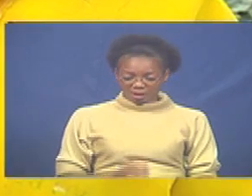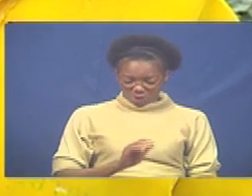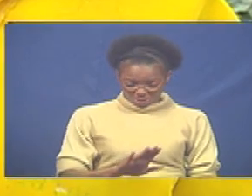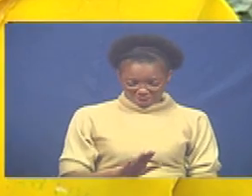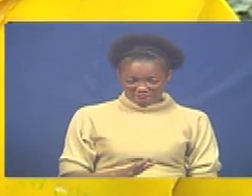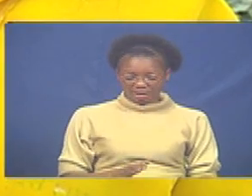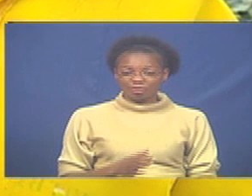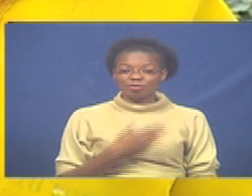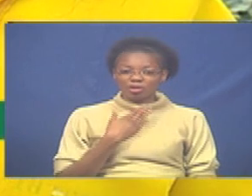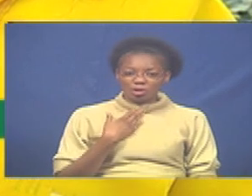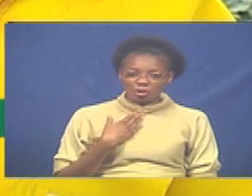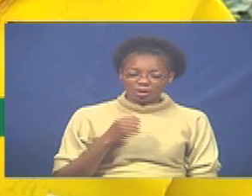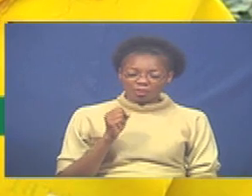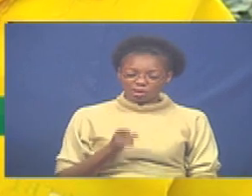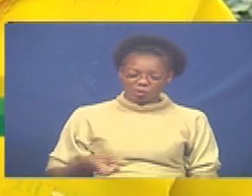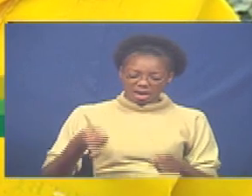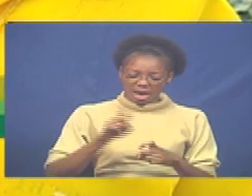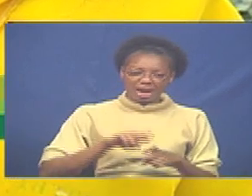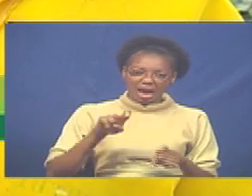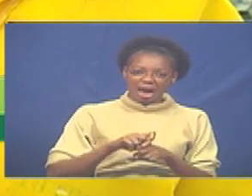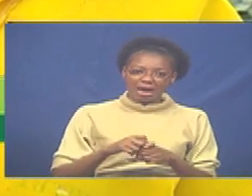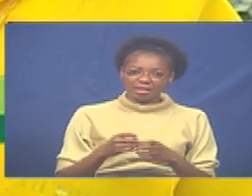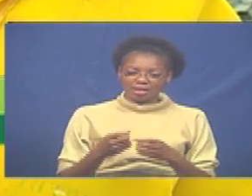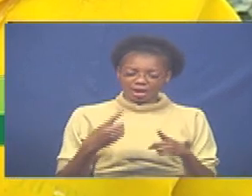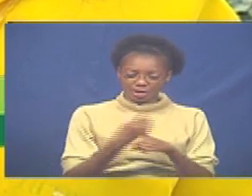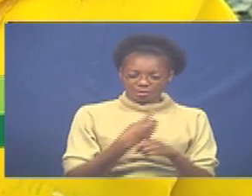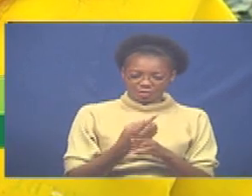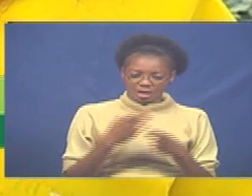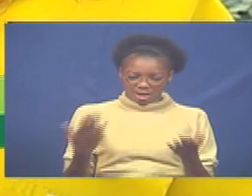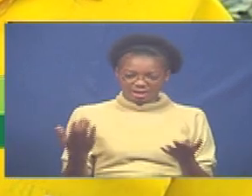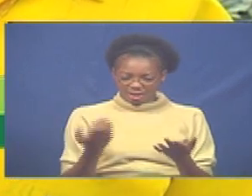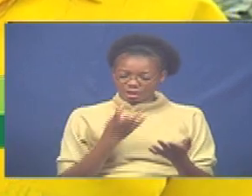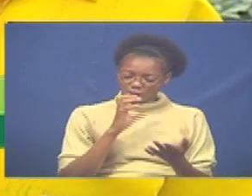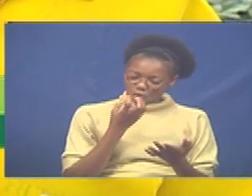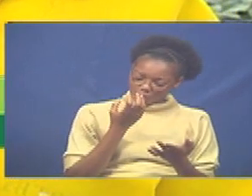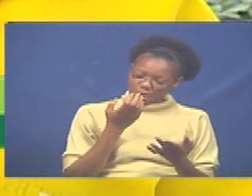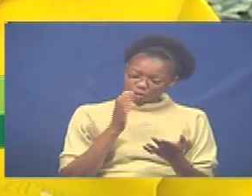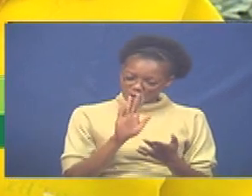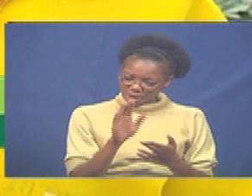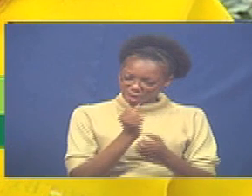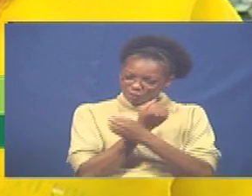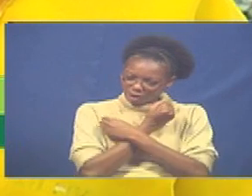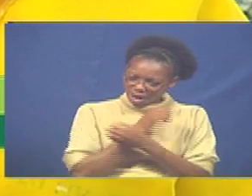Unaweza kuweka viungo aina mbalimbali, unaweza kuweka nyanya jinsi ambavyo